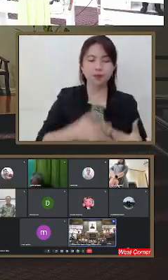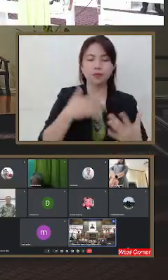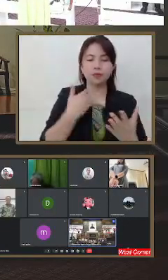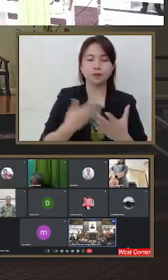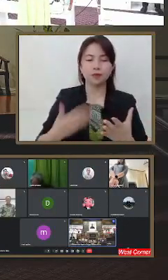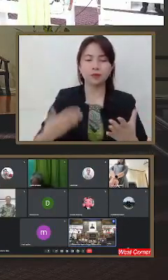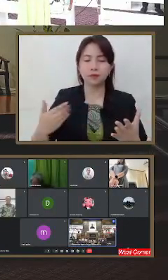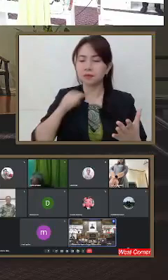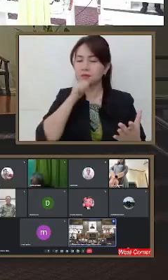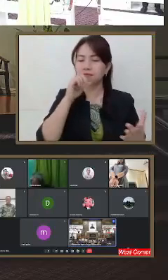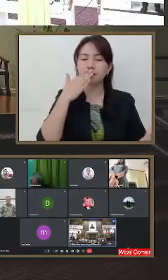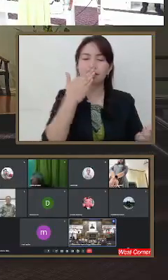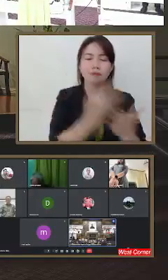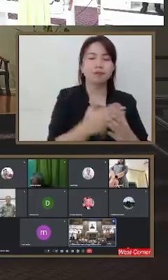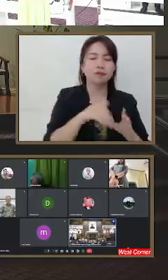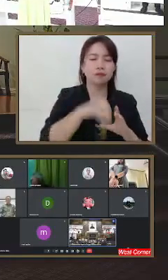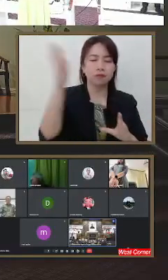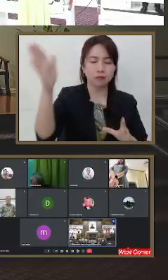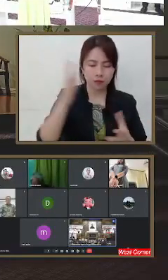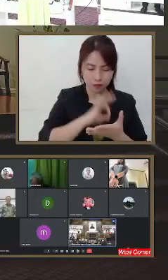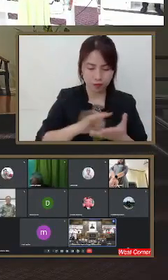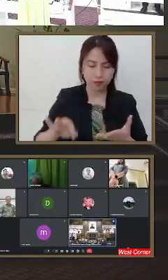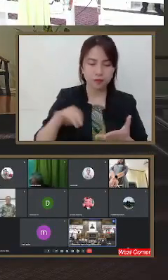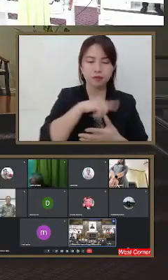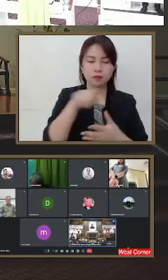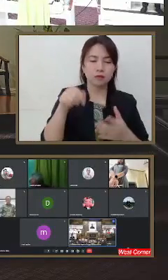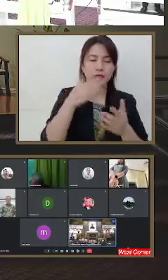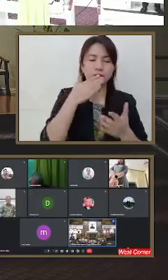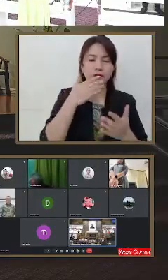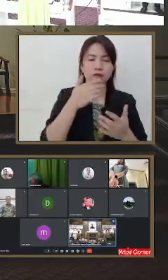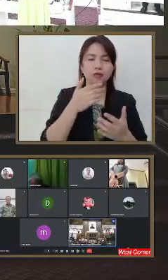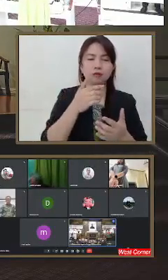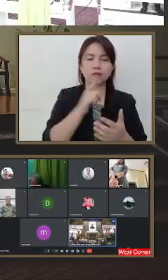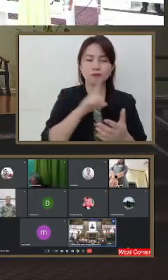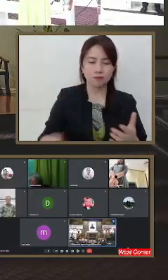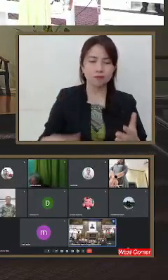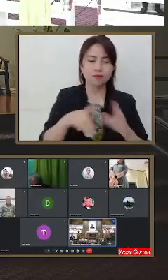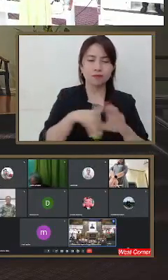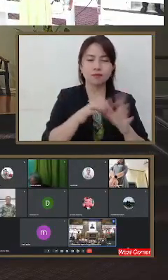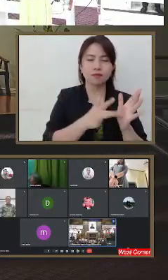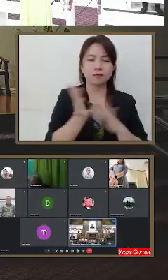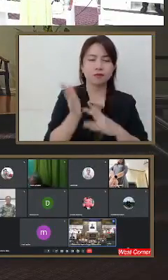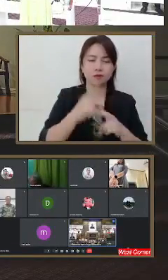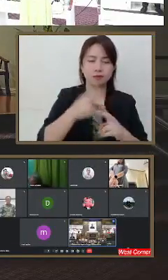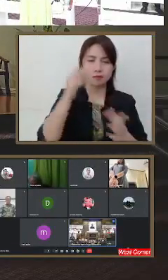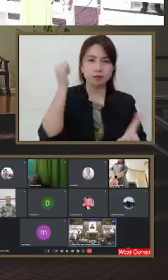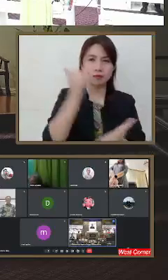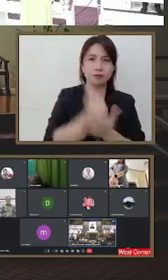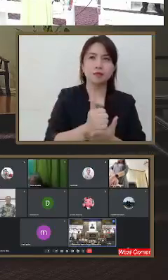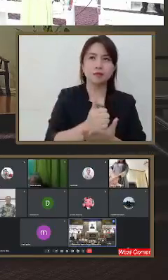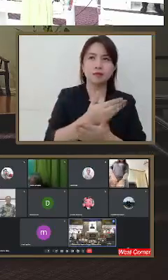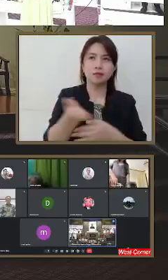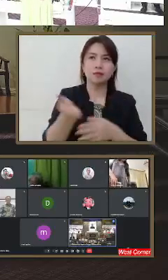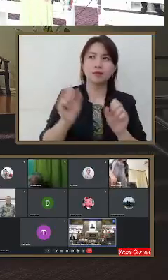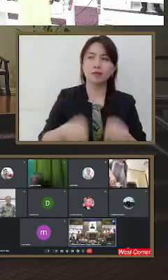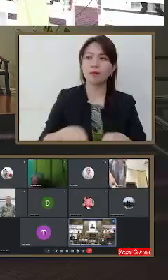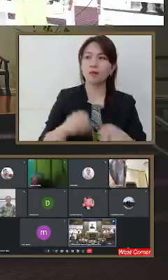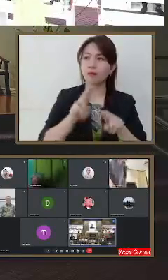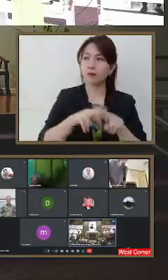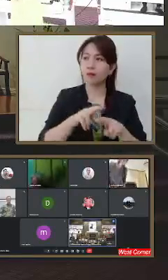kaaya-aya Panginoon Patawarin niyo po kami Ito po ang aming dalangin sa pangalan po ni Hesus amen please be seated